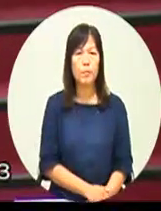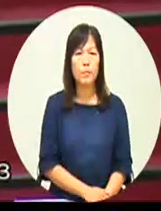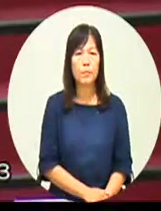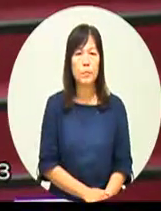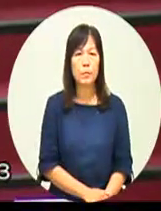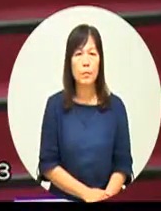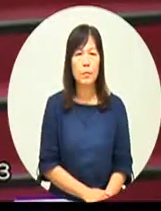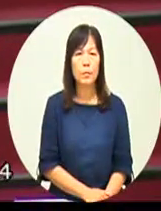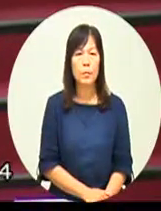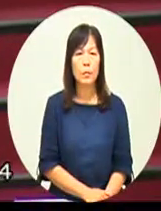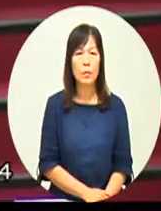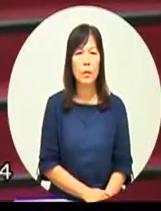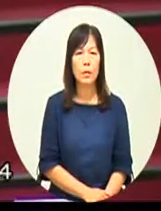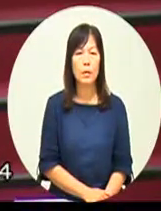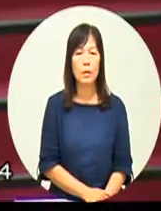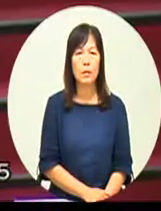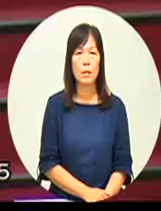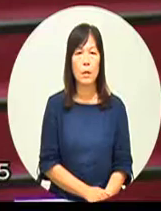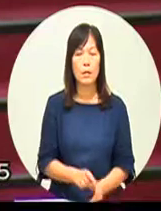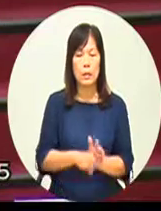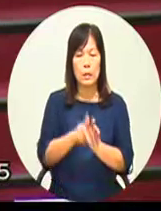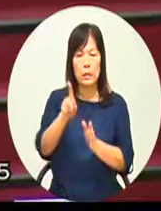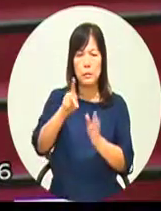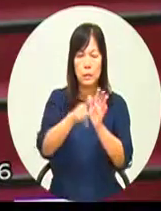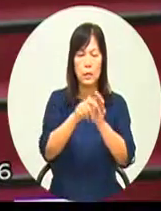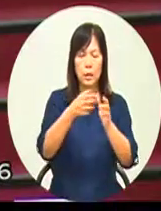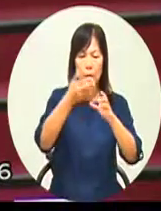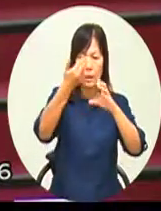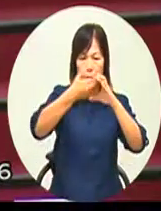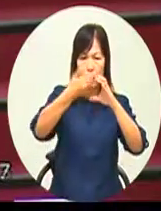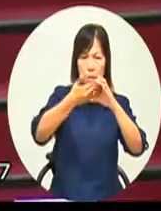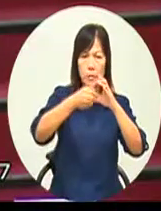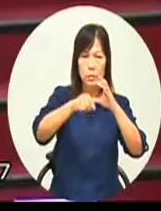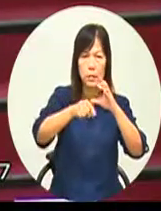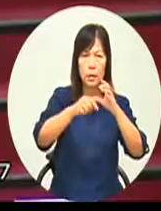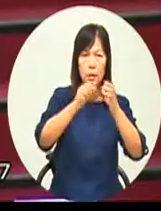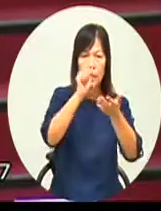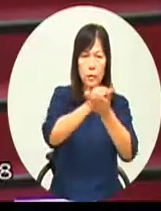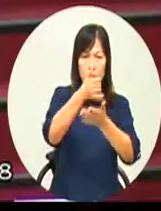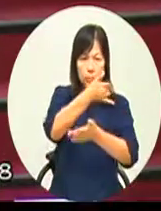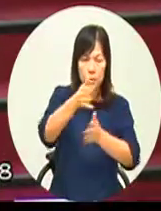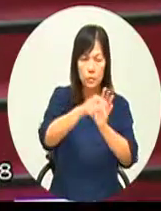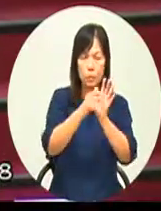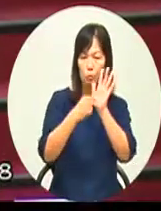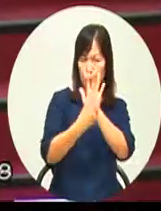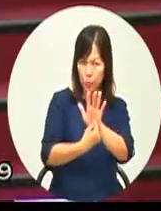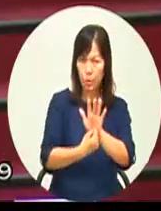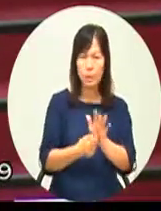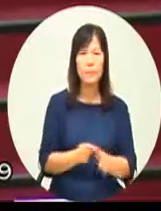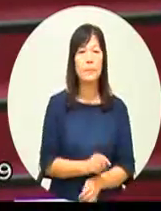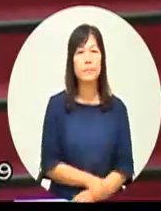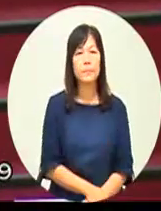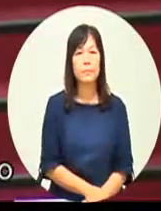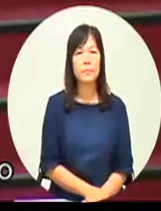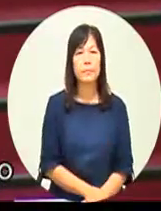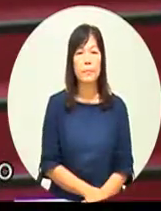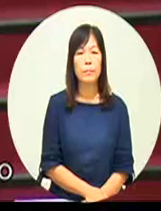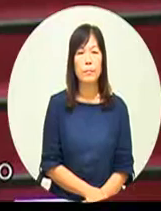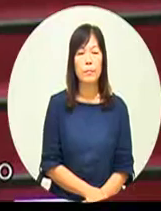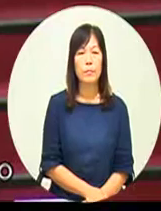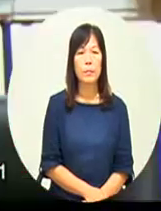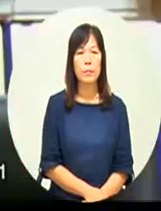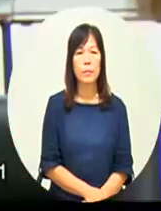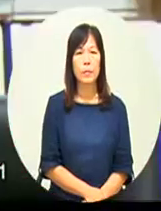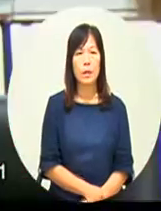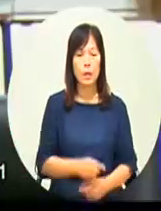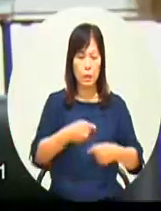都能够透过三立新闻的记者来呈现。那么南